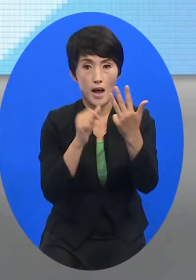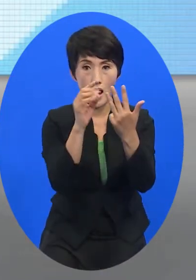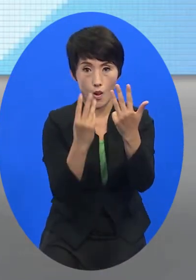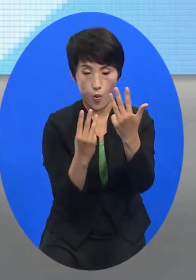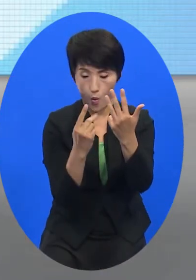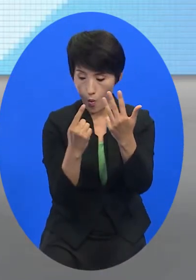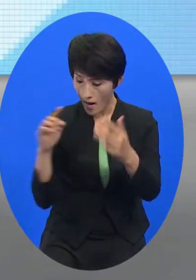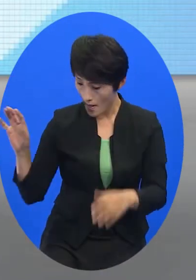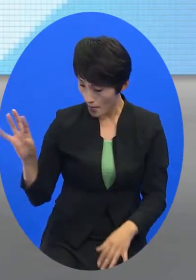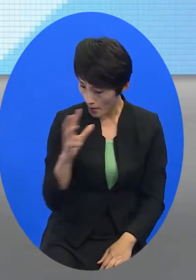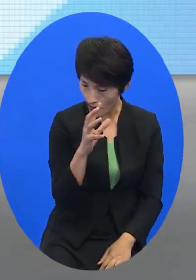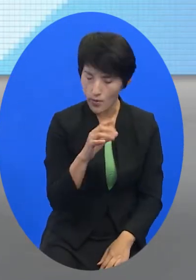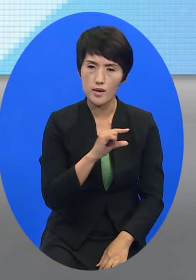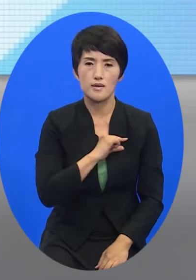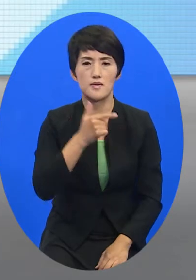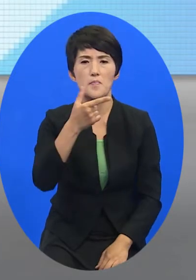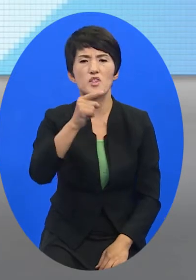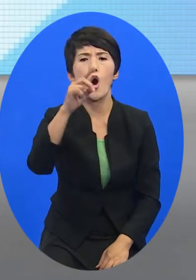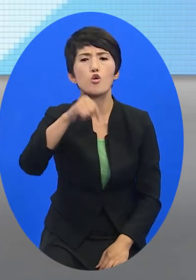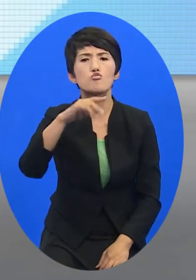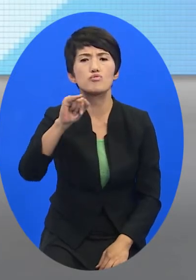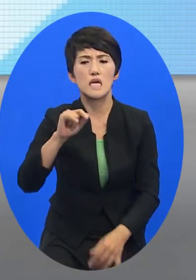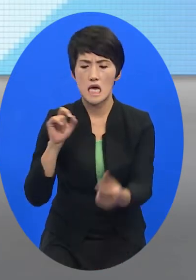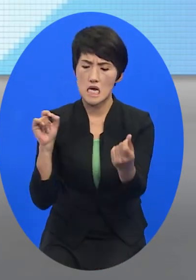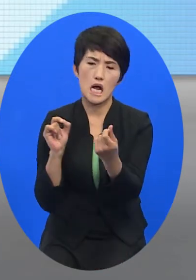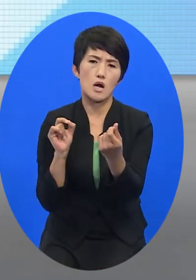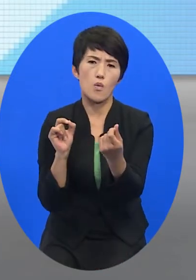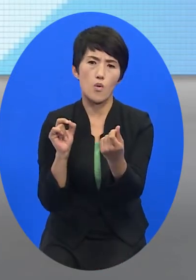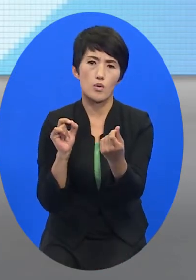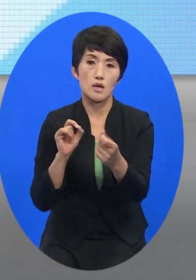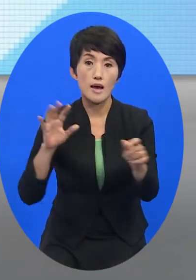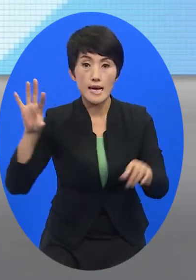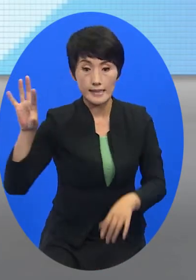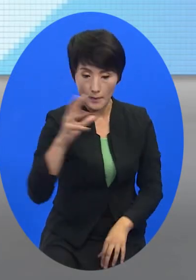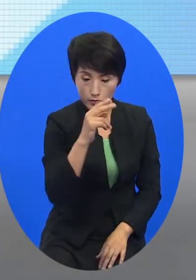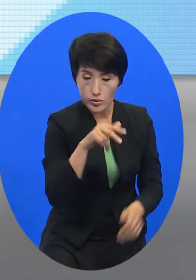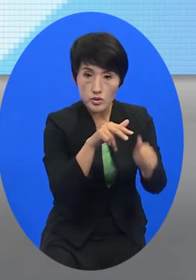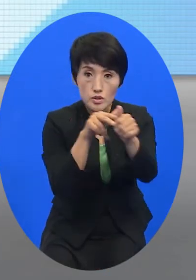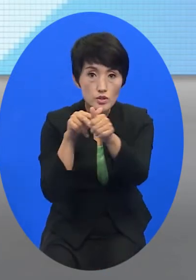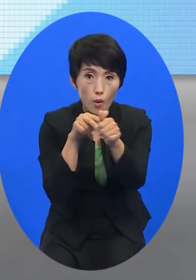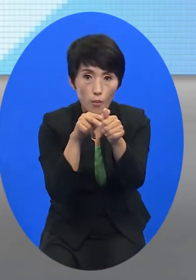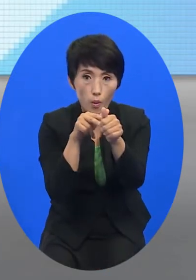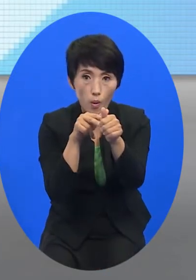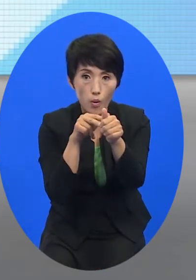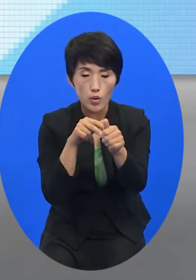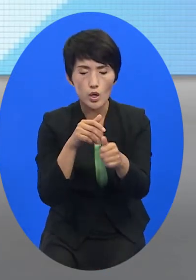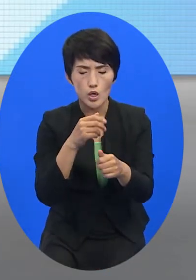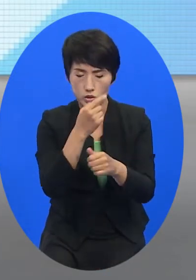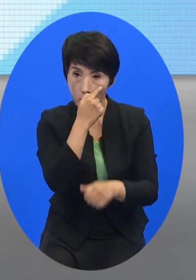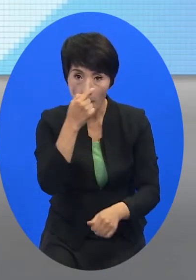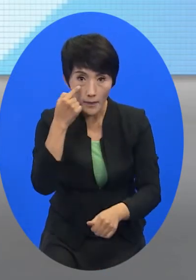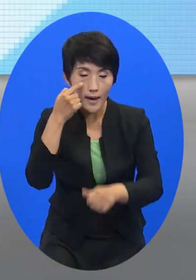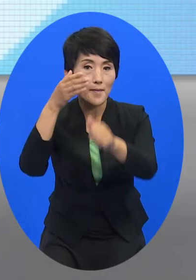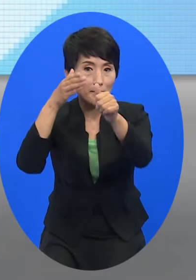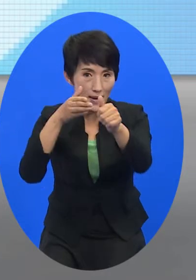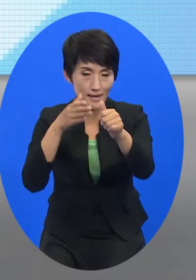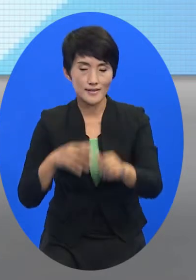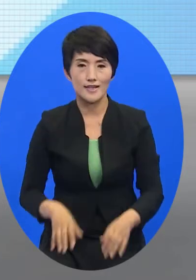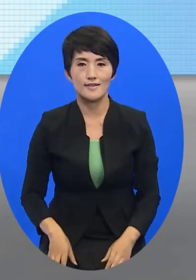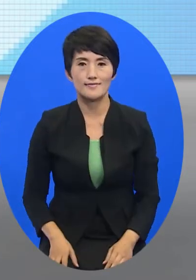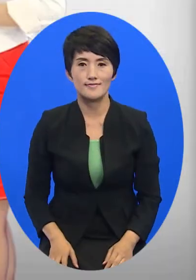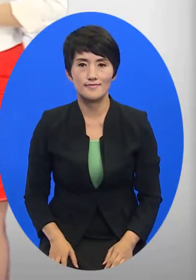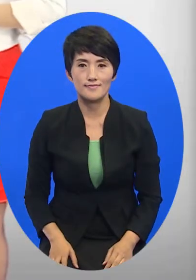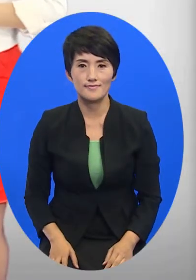태풍 너구리가 북상 중인데요. 앞으로 최신 태풍 정보에 주의를 기울여 주셔야겠습니다. 그럼 날씨운 뉴스 시작합니다.